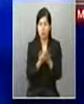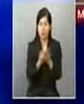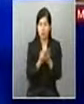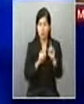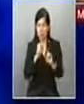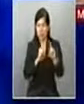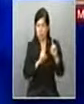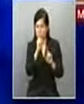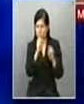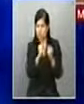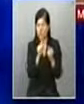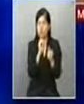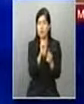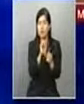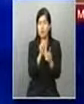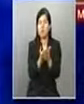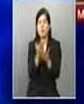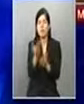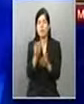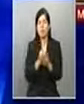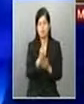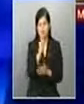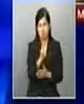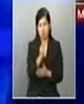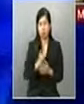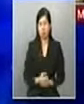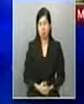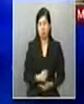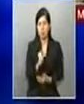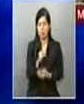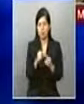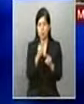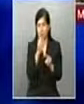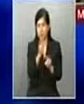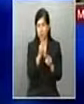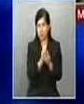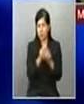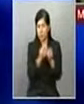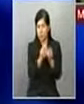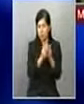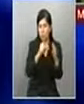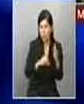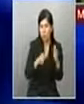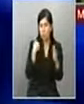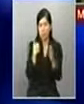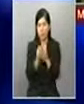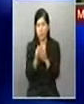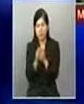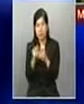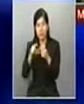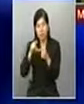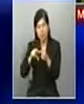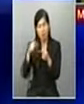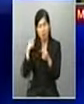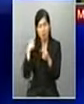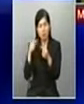ยจะเป็นหุ้นที่มีสตอรี่ดีหนุนนะครับมีราคาถูกแล้วก็เป็นหุ้นปันผลสูงนะครับวันนี้มีแนะนำม